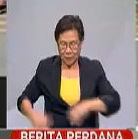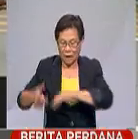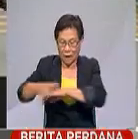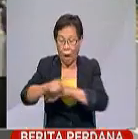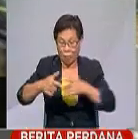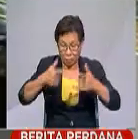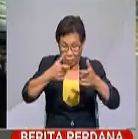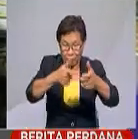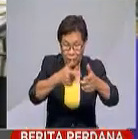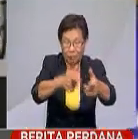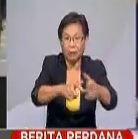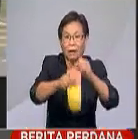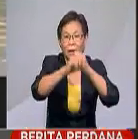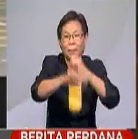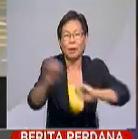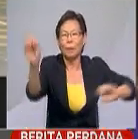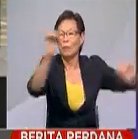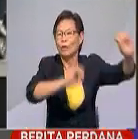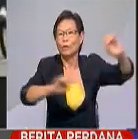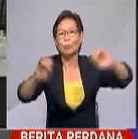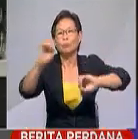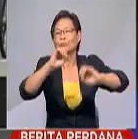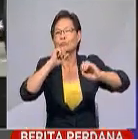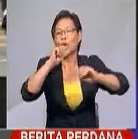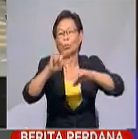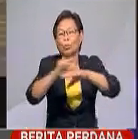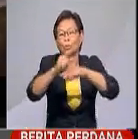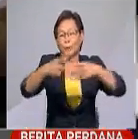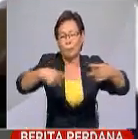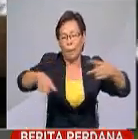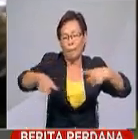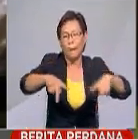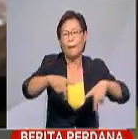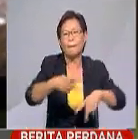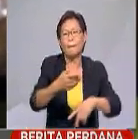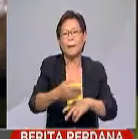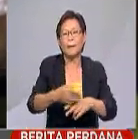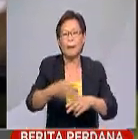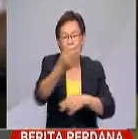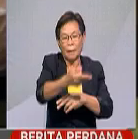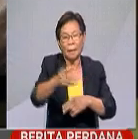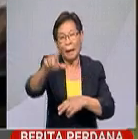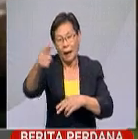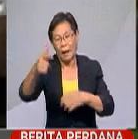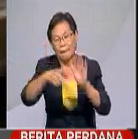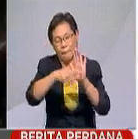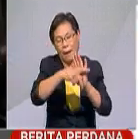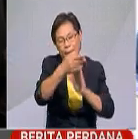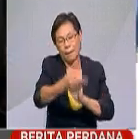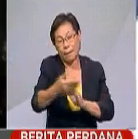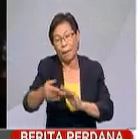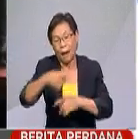turut diadakan bersempena kempen bebas penggunaan plastik. Pameran barang alternatif menggantikan plastik turut diadakan.